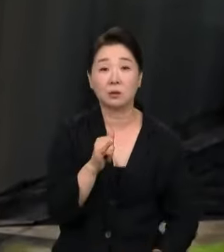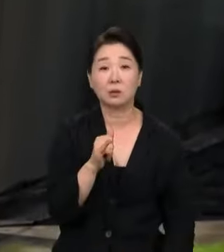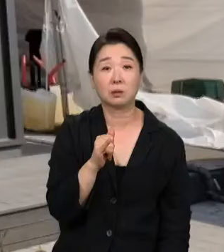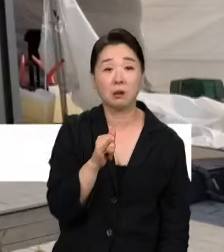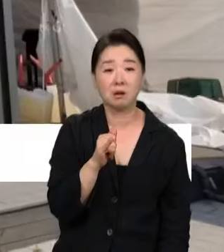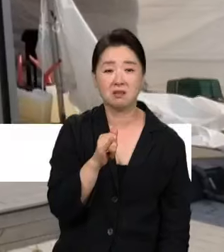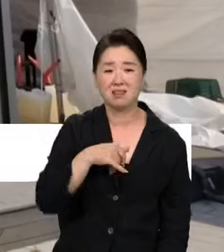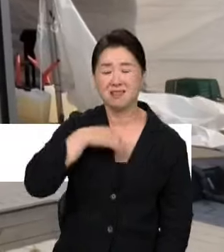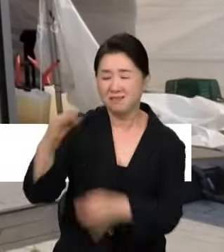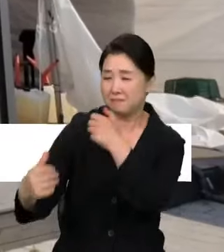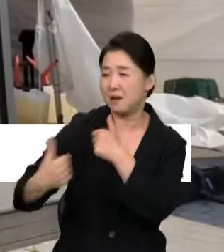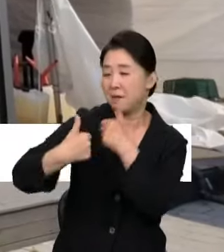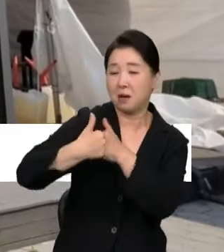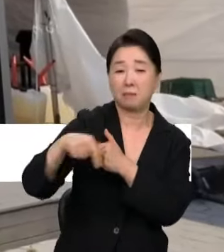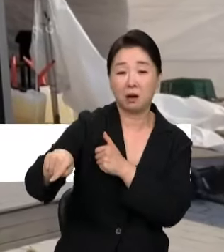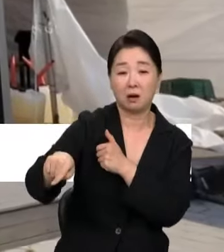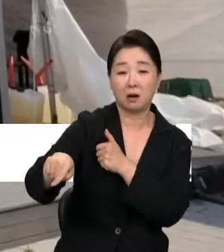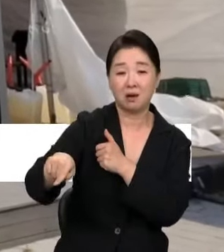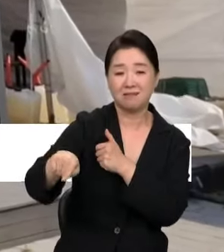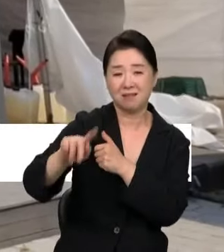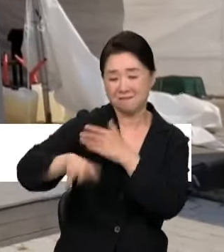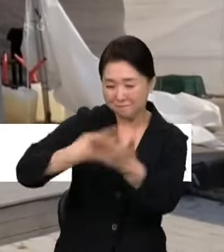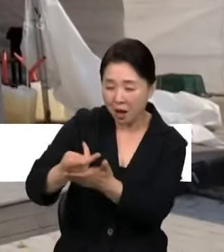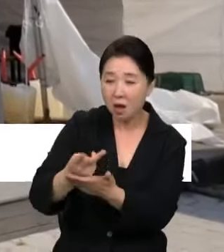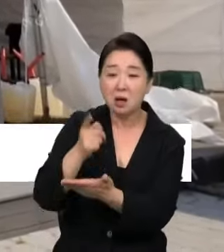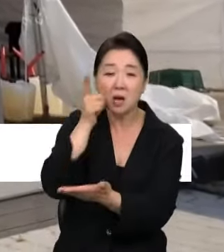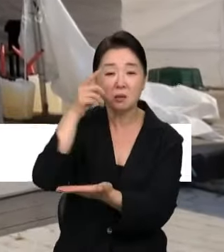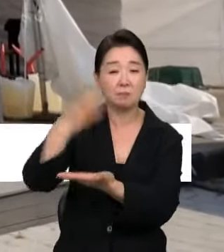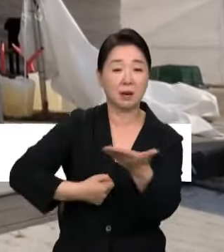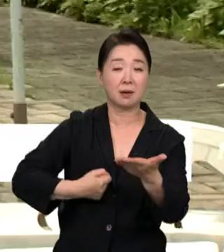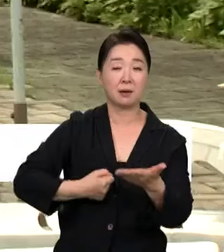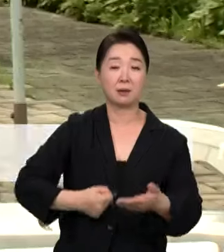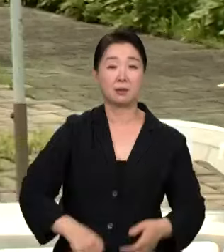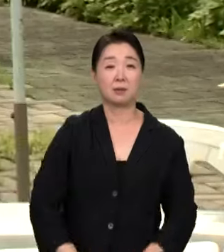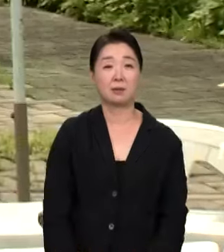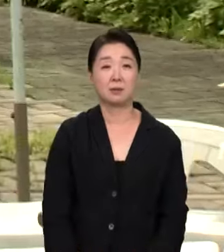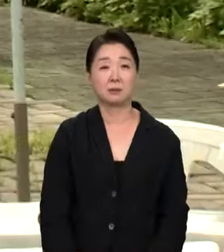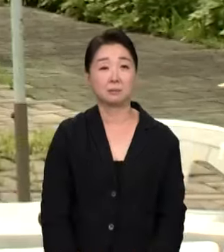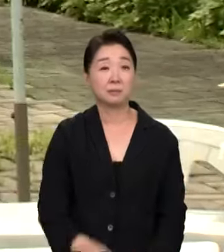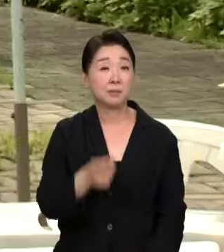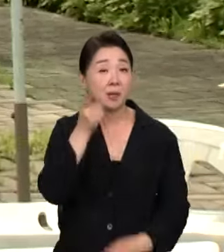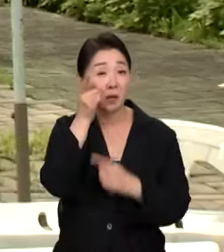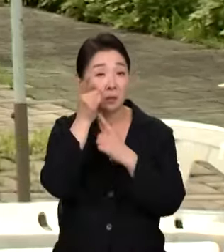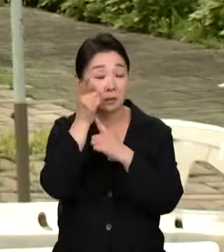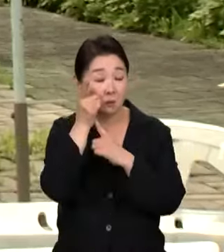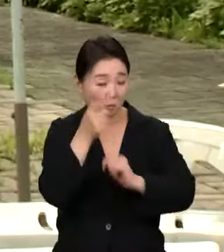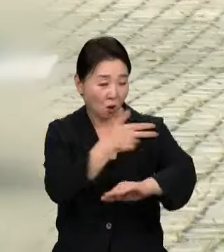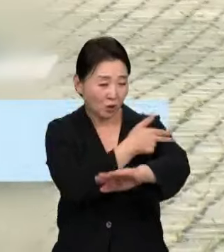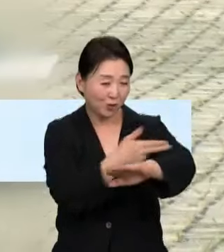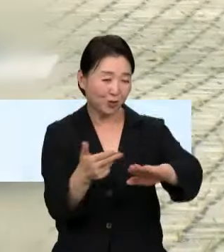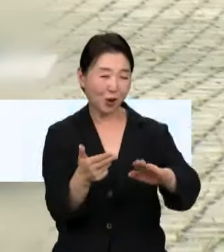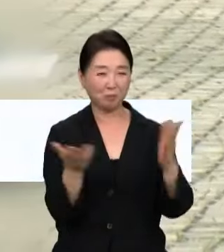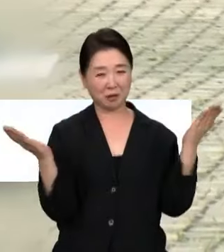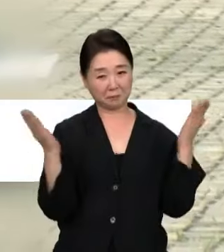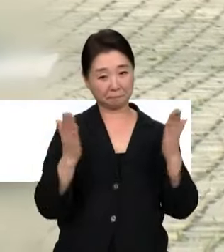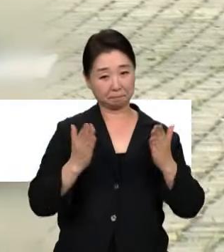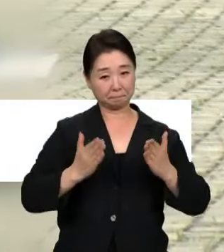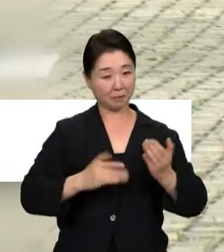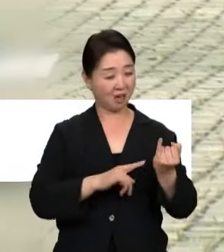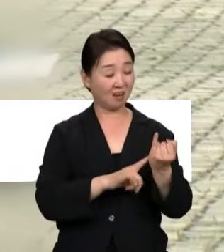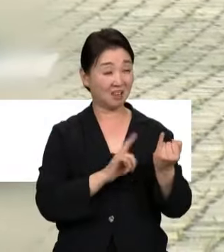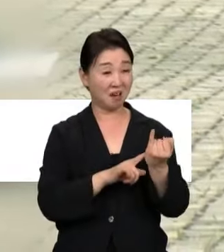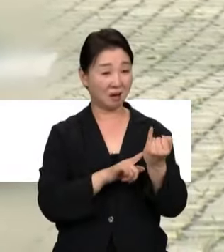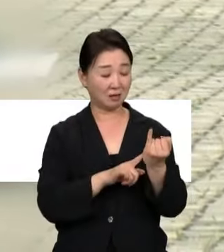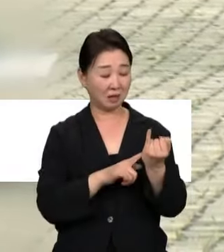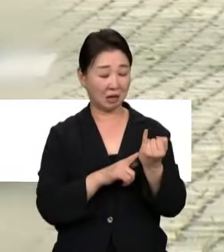뿌리치고 대들고 그러길래 넘어뜨려가지고 휴대폰을 뺏었어요. 휴대폰에선 수영복을 입은 여성 십수 명의 신체